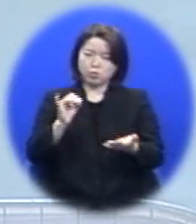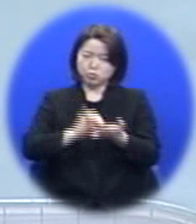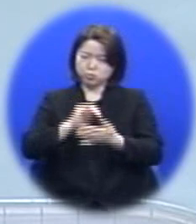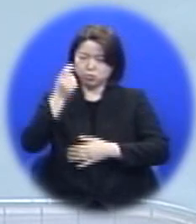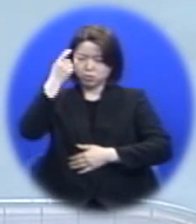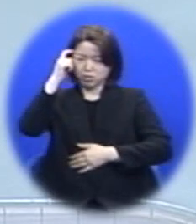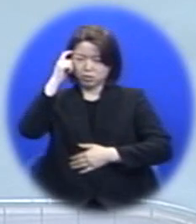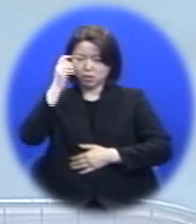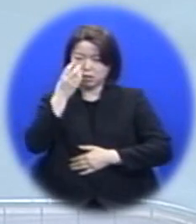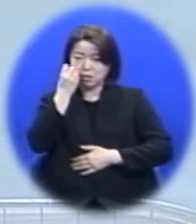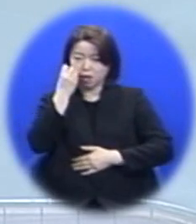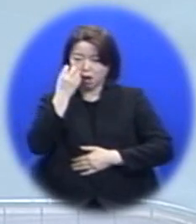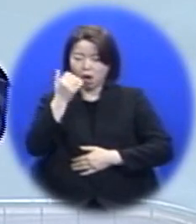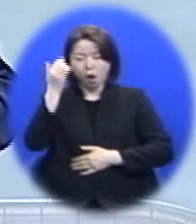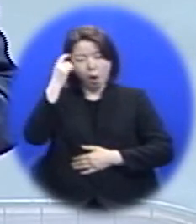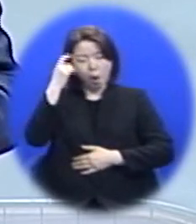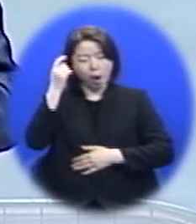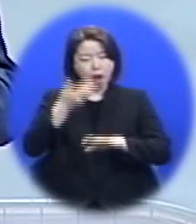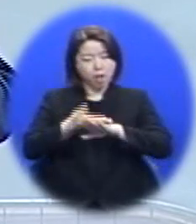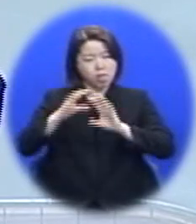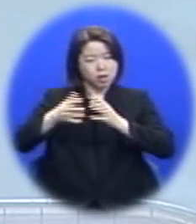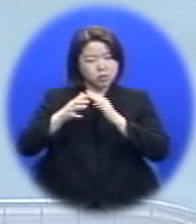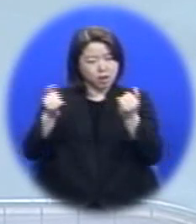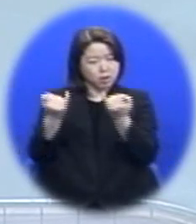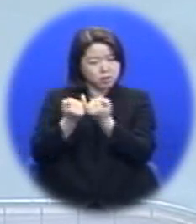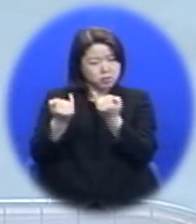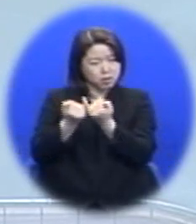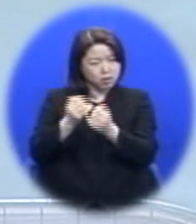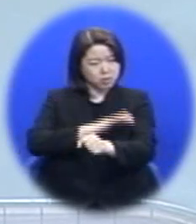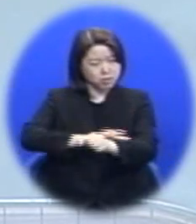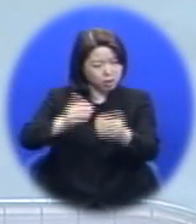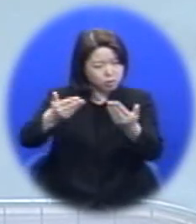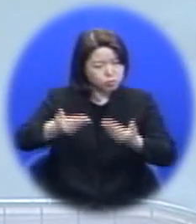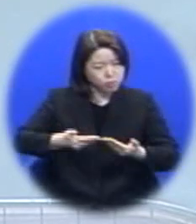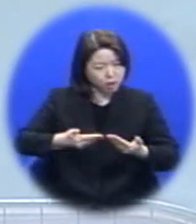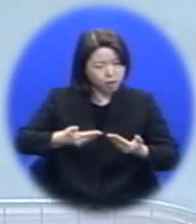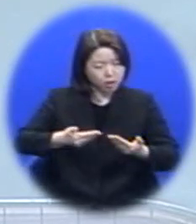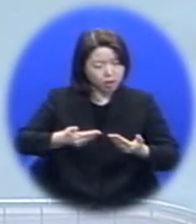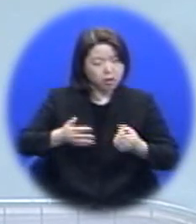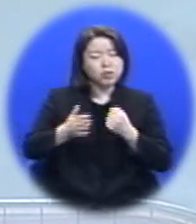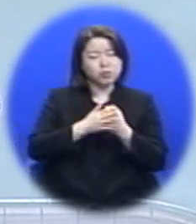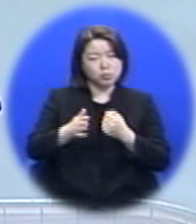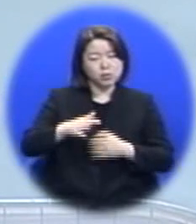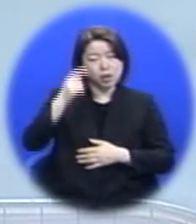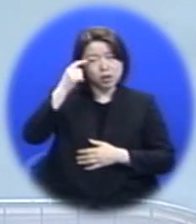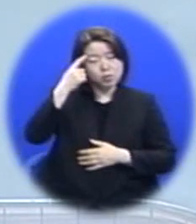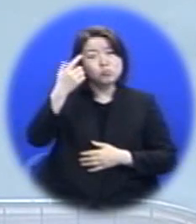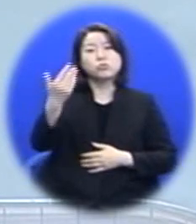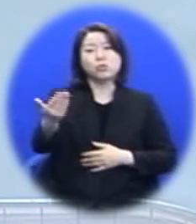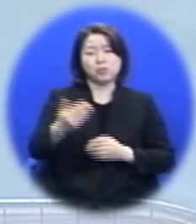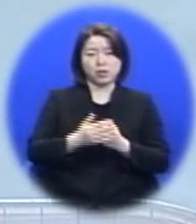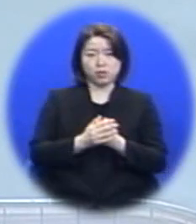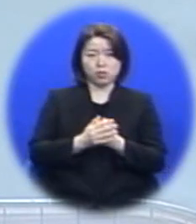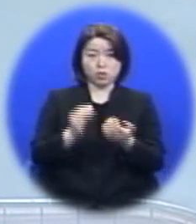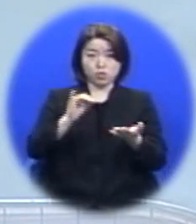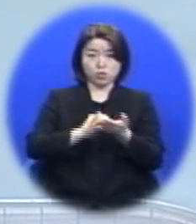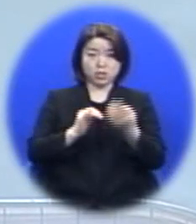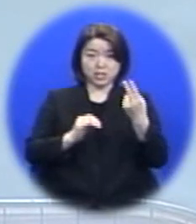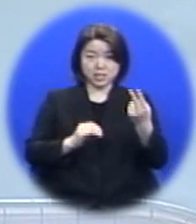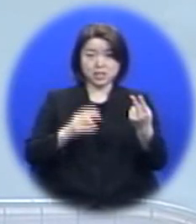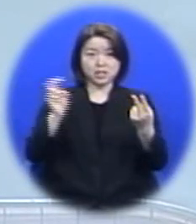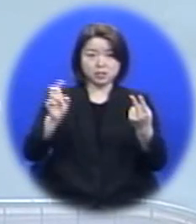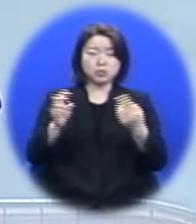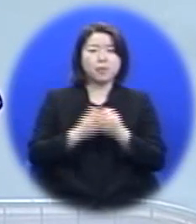여인을 저렇게 잘해줄까? 그래서 하루는 보아스에게 묻습니다. 룻기 2장 10절입니다. 나는